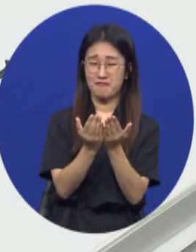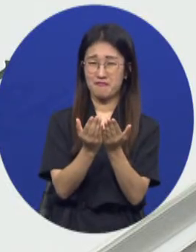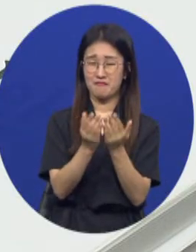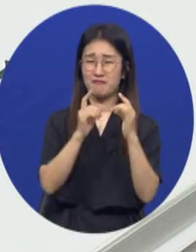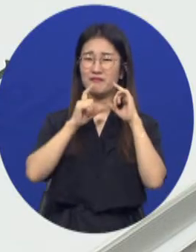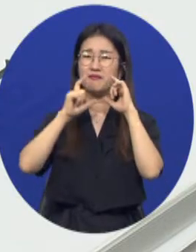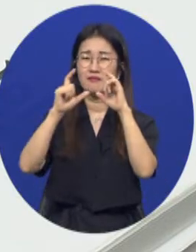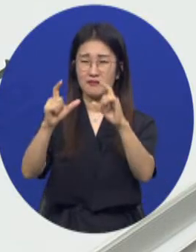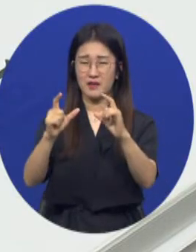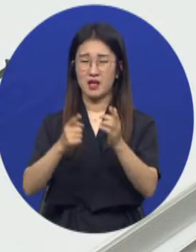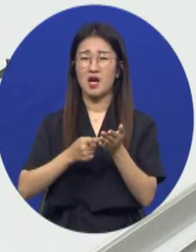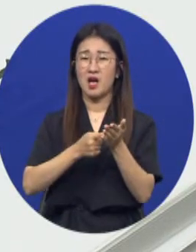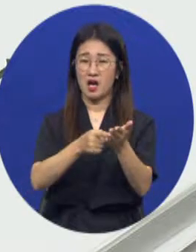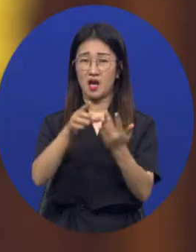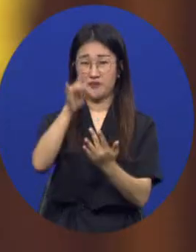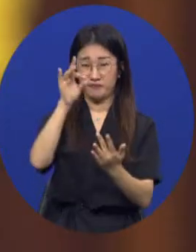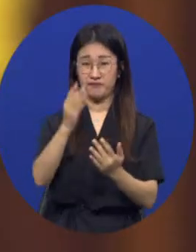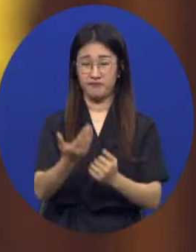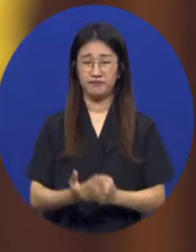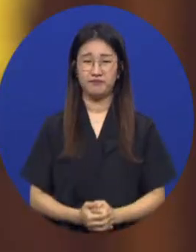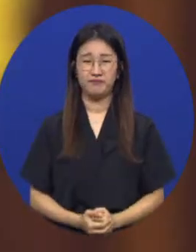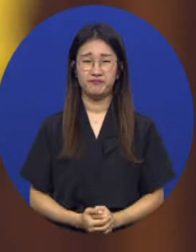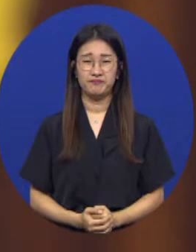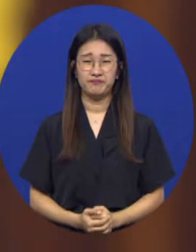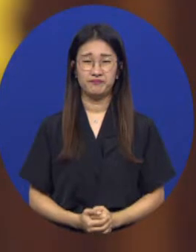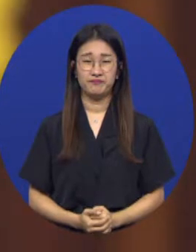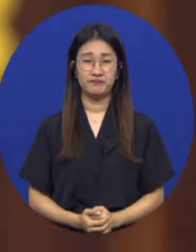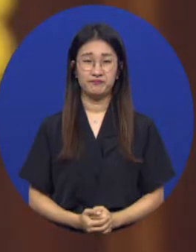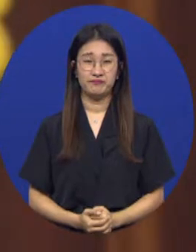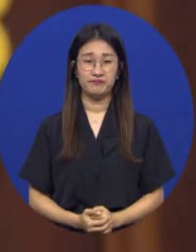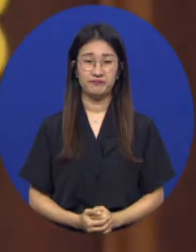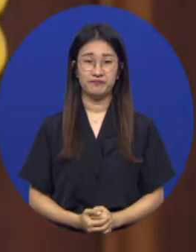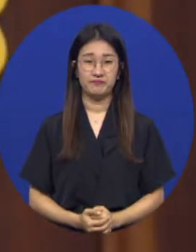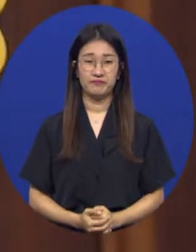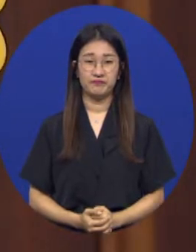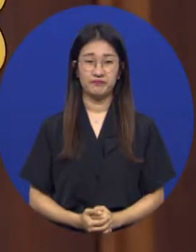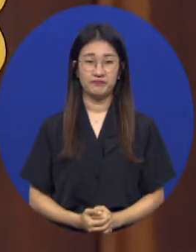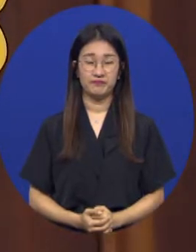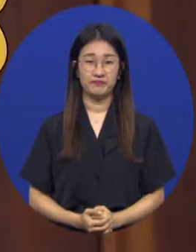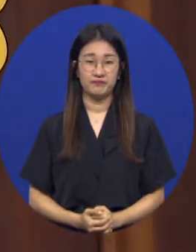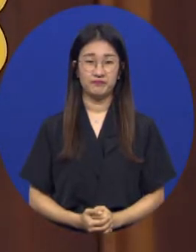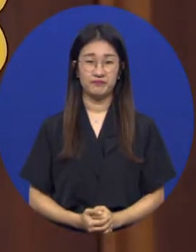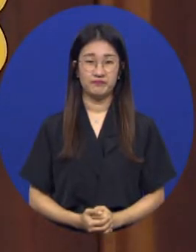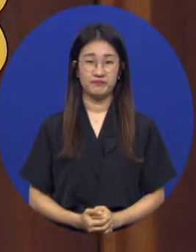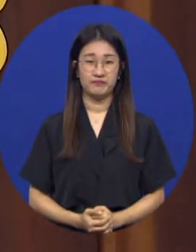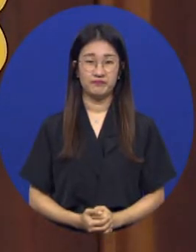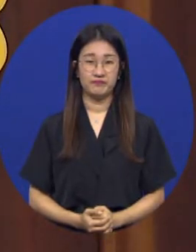적합하다는 보고서를 채택했습니다. MBC 뉴스 김항섭입니다.